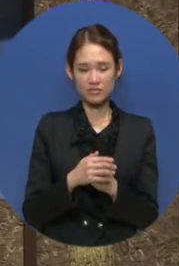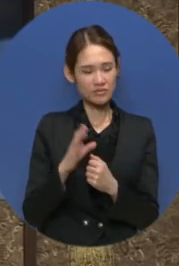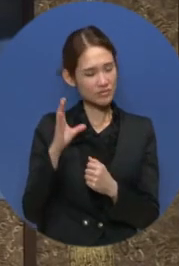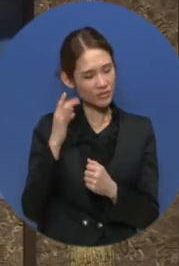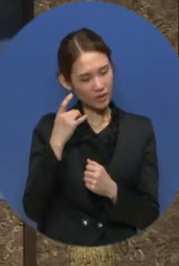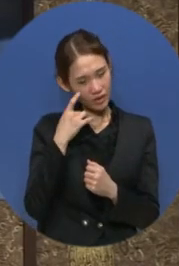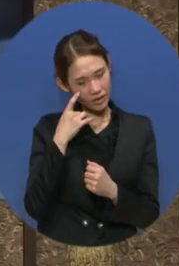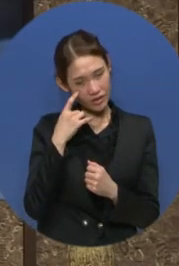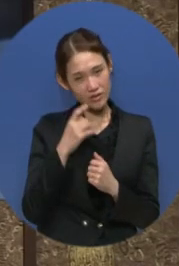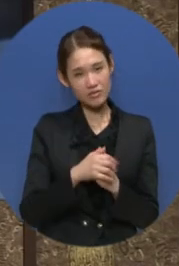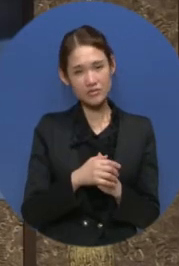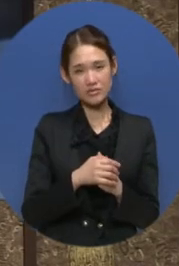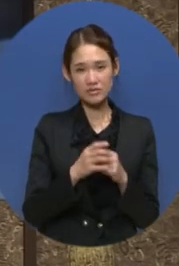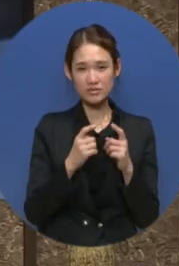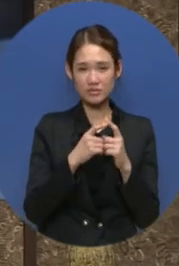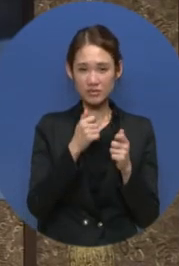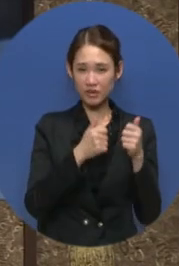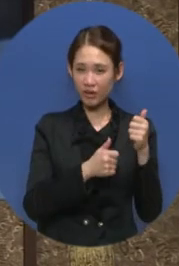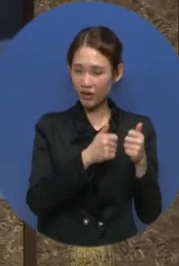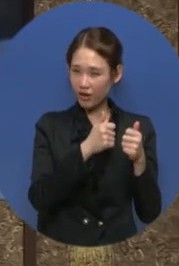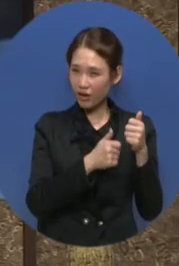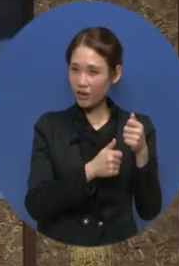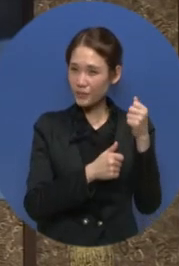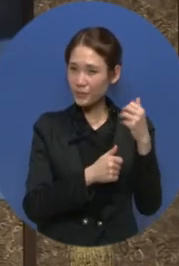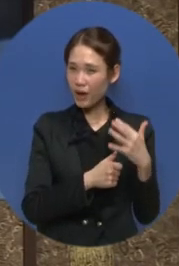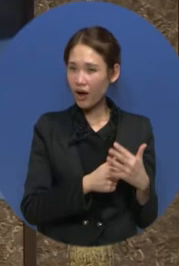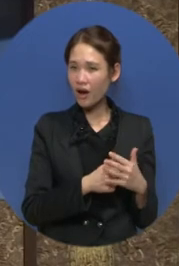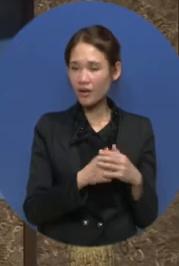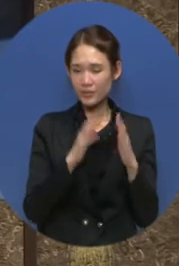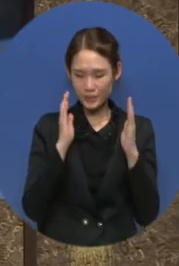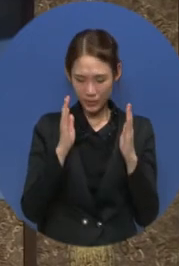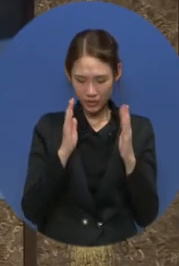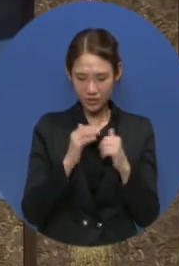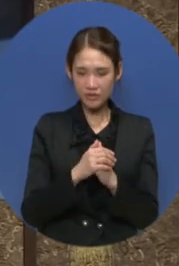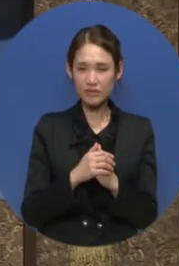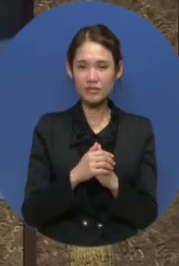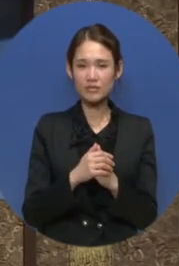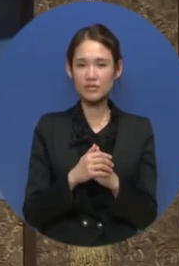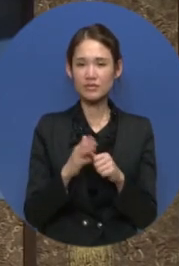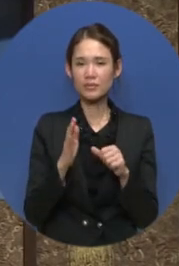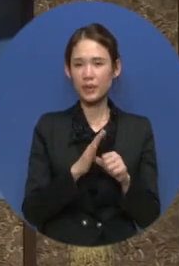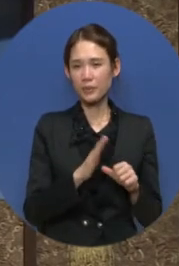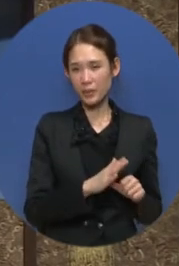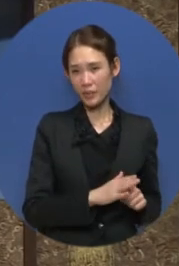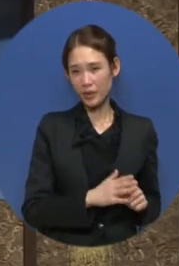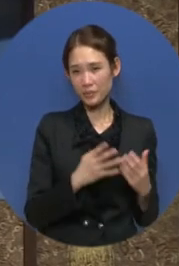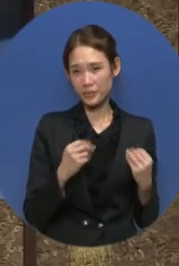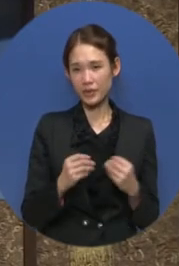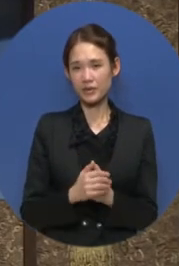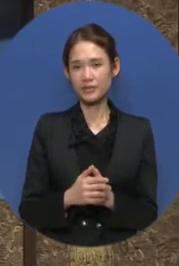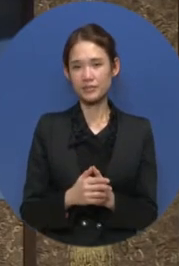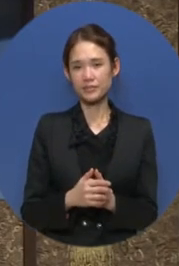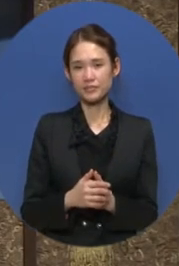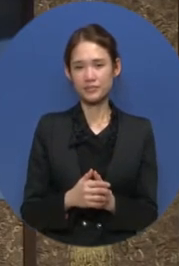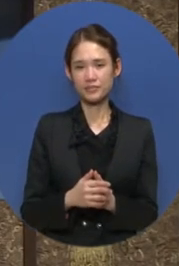들어보니까 네. 이제 사법고시를 몇 번 공부를 했는데 네. 떨어진 거죠. 그러다 보니까